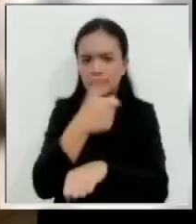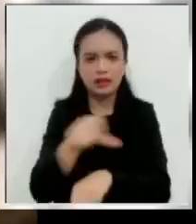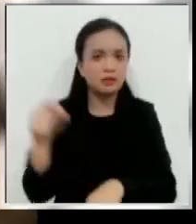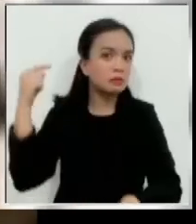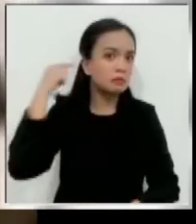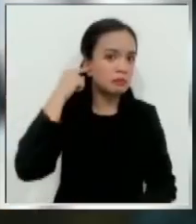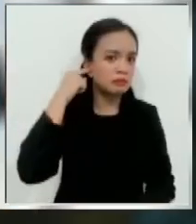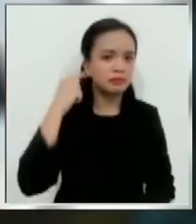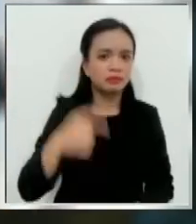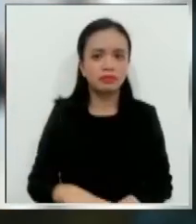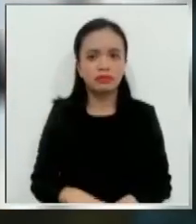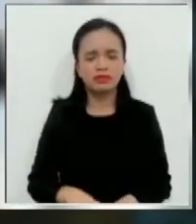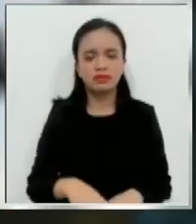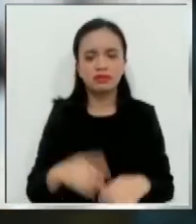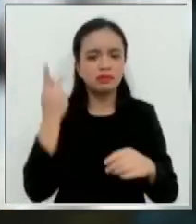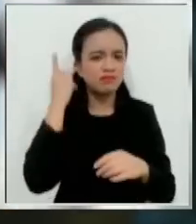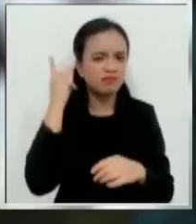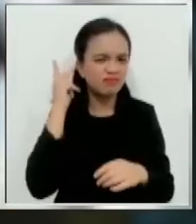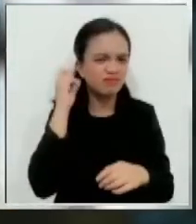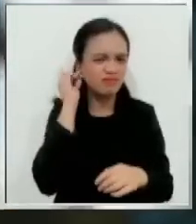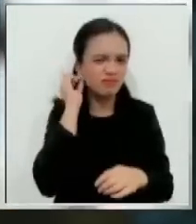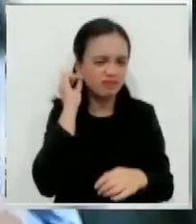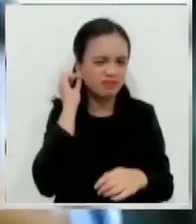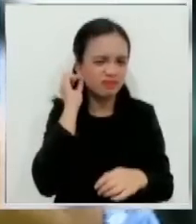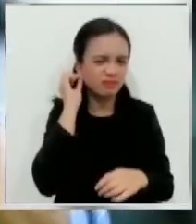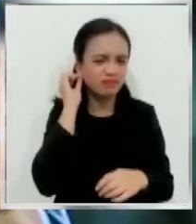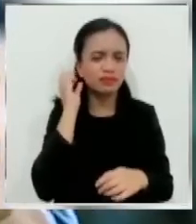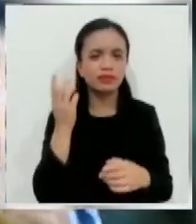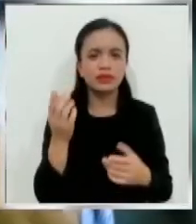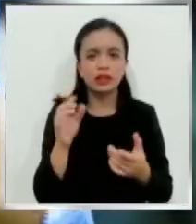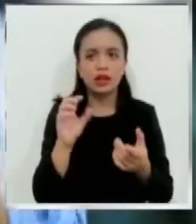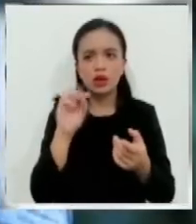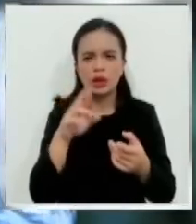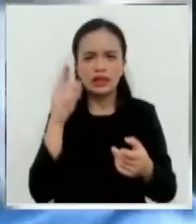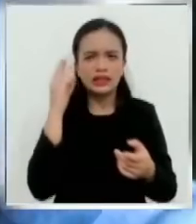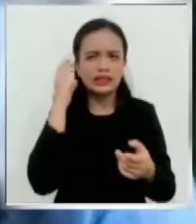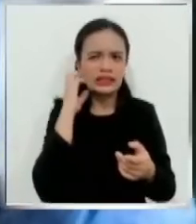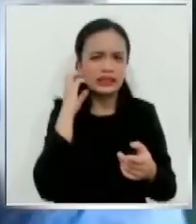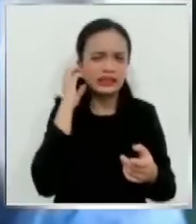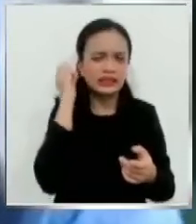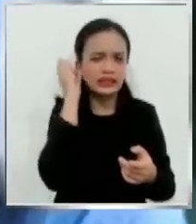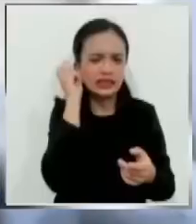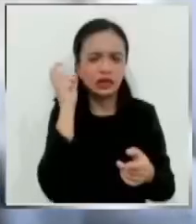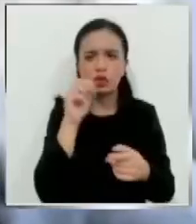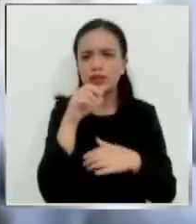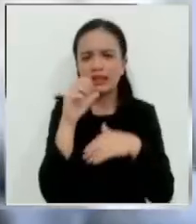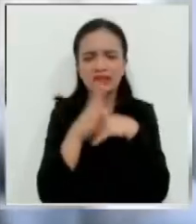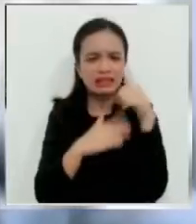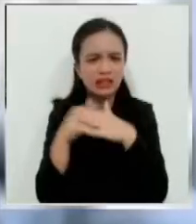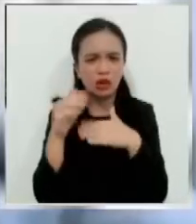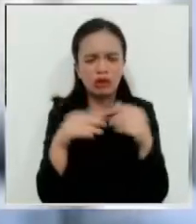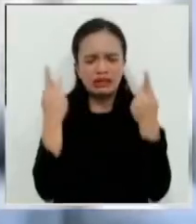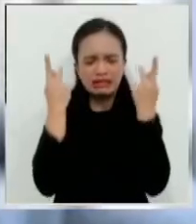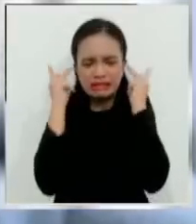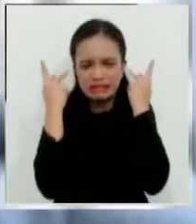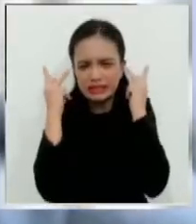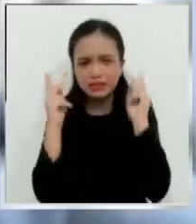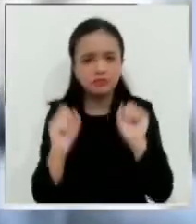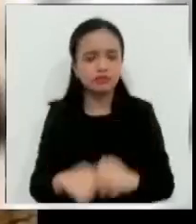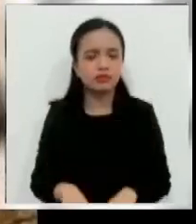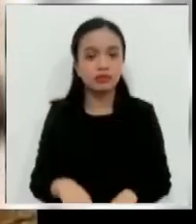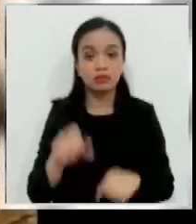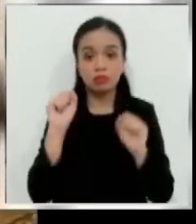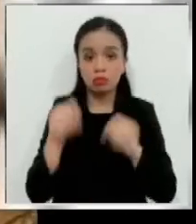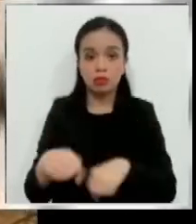Pangangati sa loob ng tenga, buzzing o scratching sound na naririnig natin, discomfort o kung minsan naman masakit ang pakiramdam. Pwedeng maapektuhan yung hearing